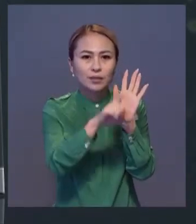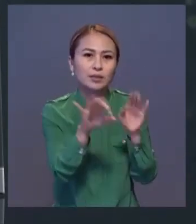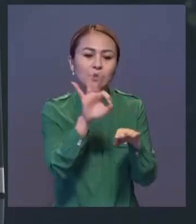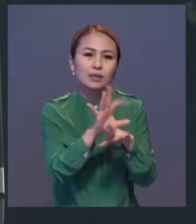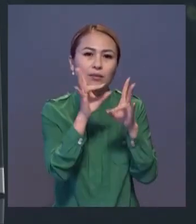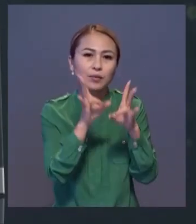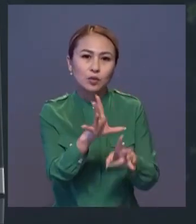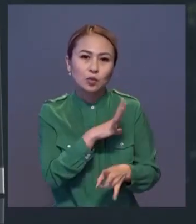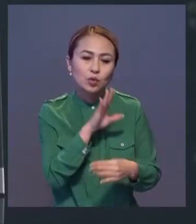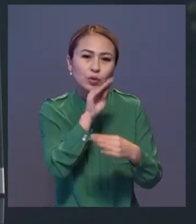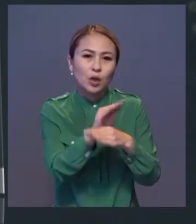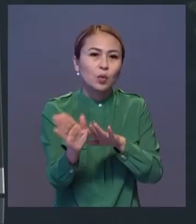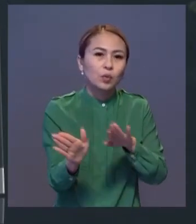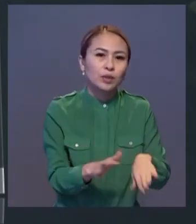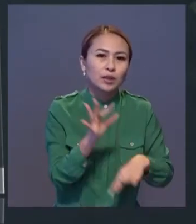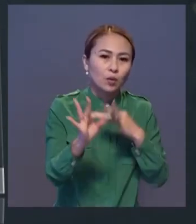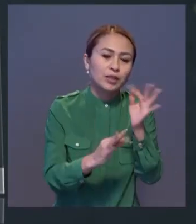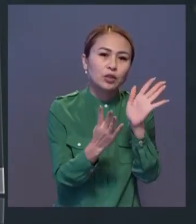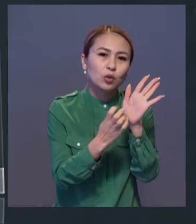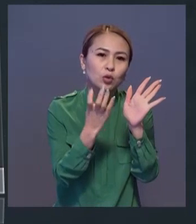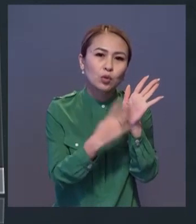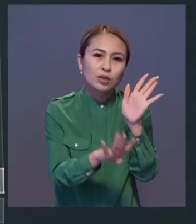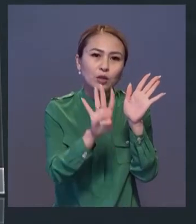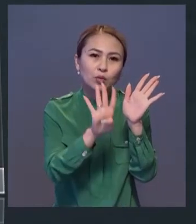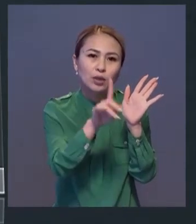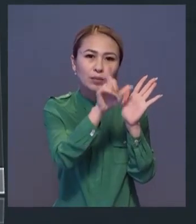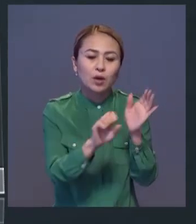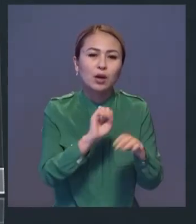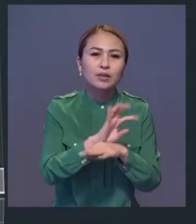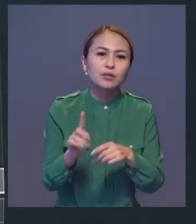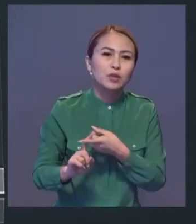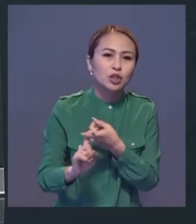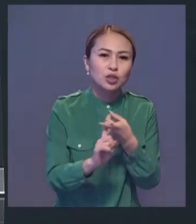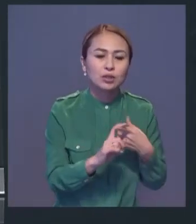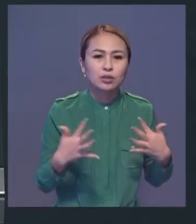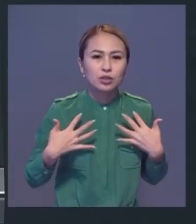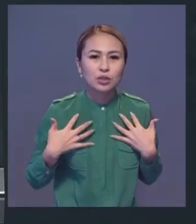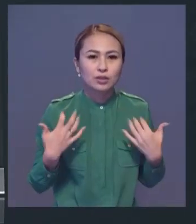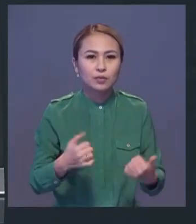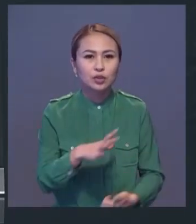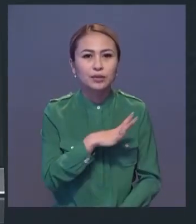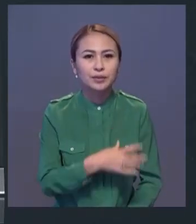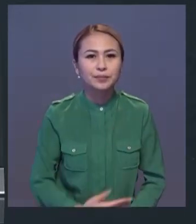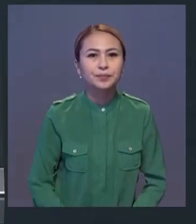208809 адам індет ілмегіне ілінді. Сондай-ақ өткен тәулікте 994 адам коронавирустан жазылып шыққан.